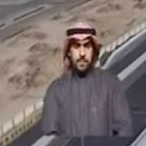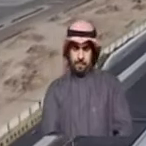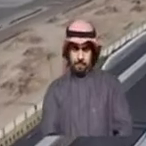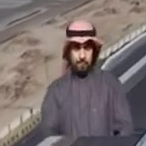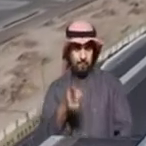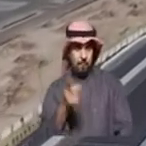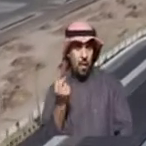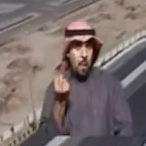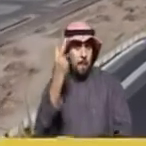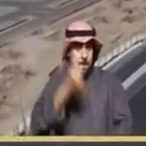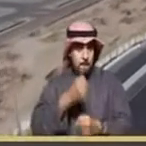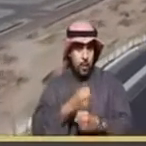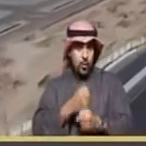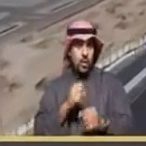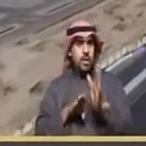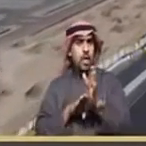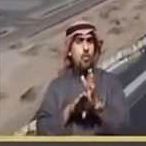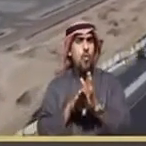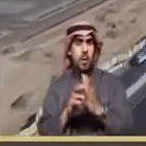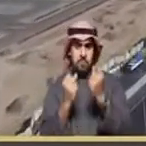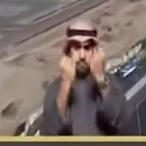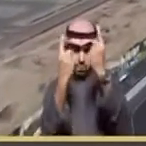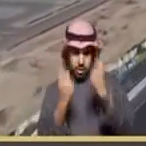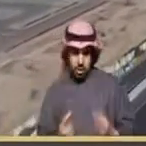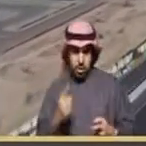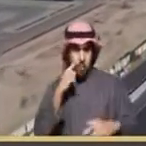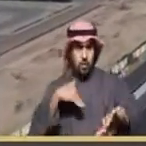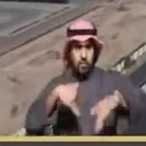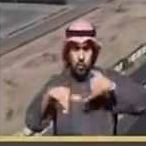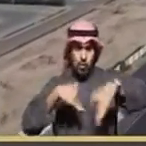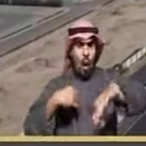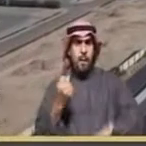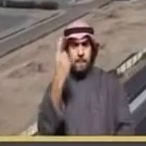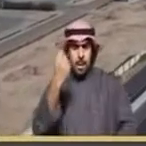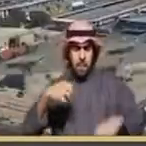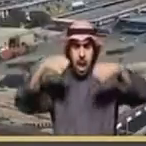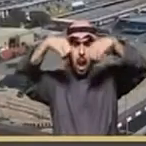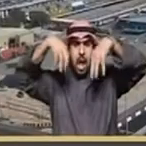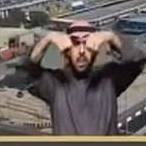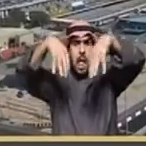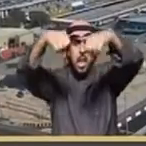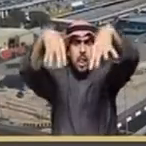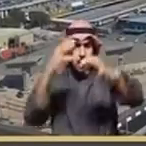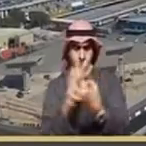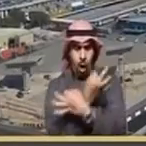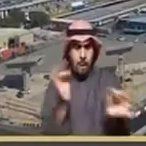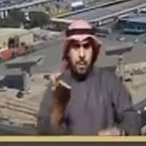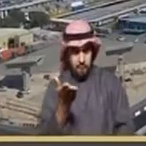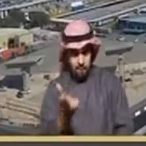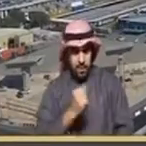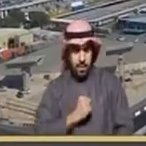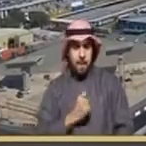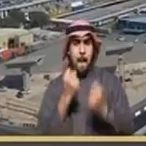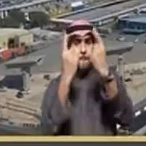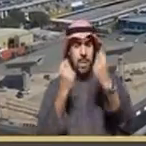يأتي مشروع تطوير طريق جمال عبد الناصر كواحد من أهم المشاريع الاستراتيجية وواحد من أضخم مشاريع البنية التحتية